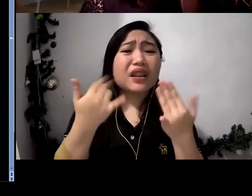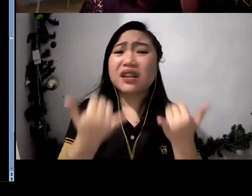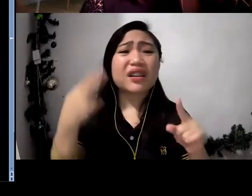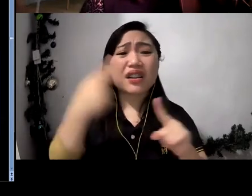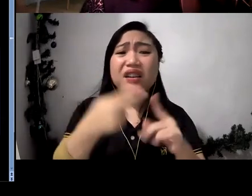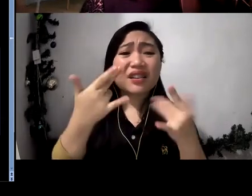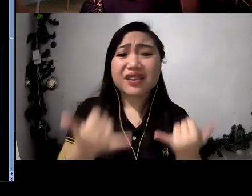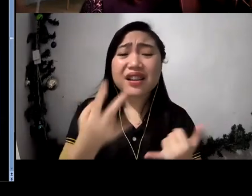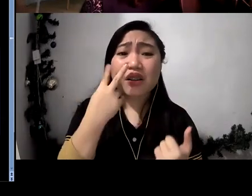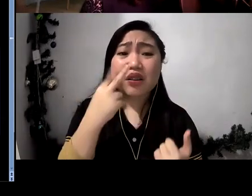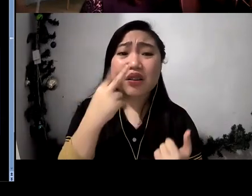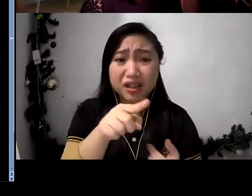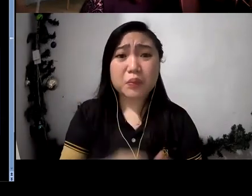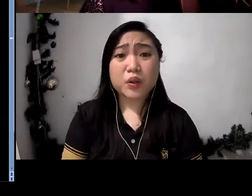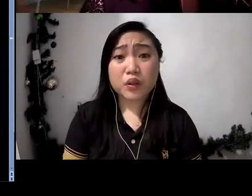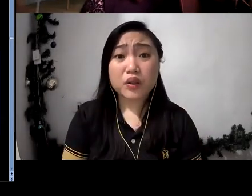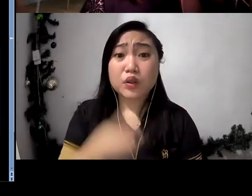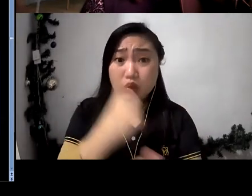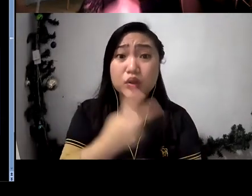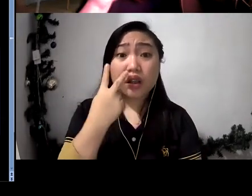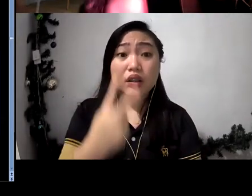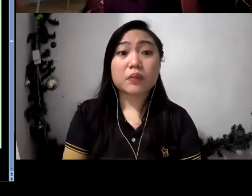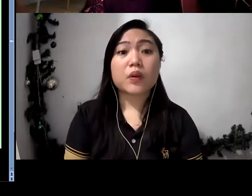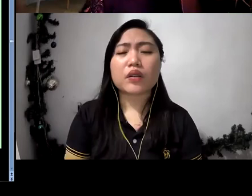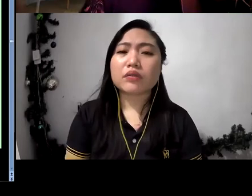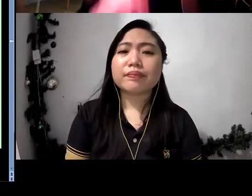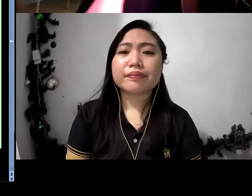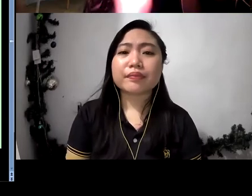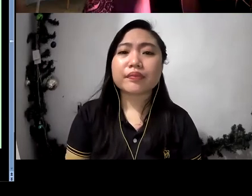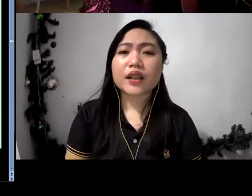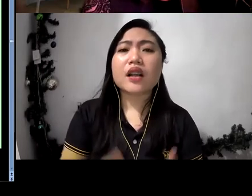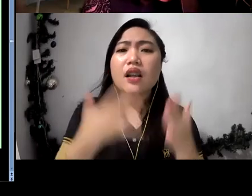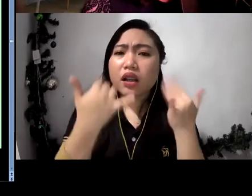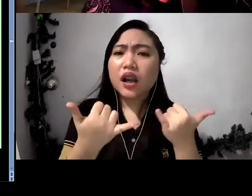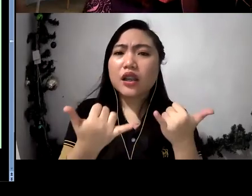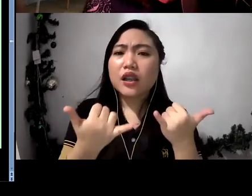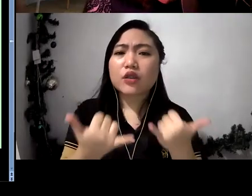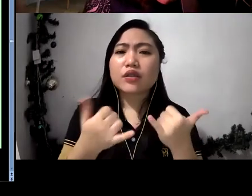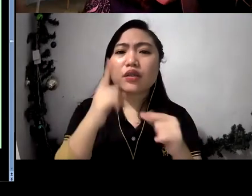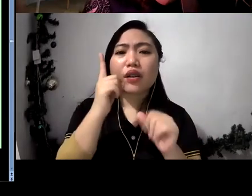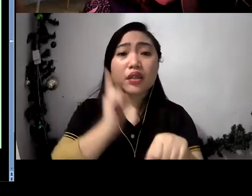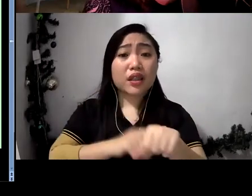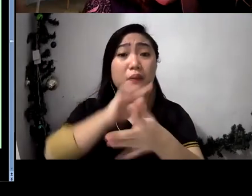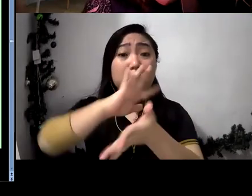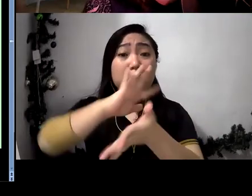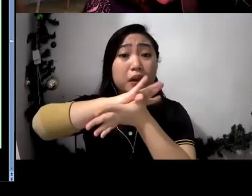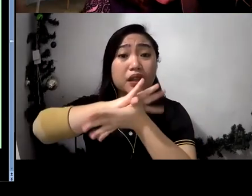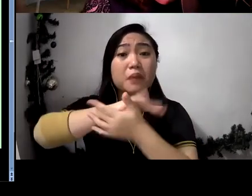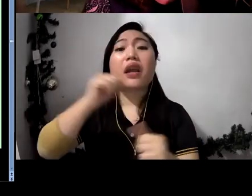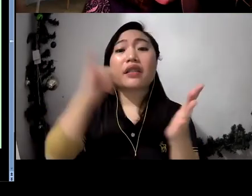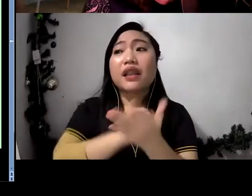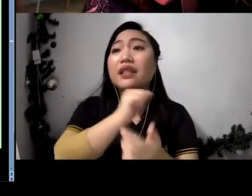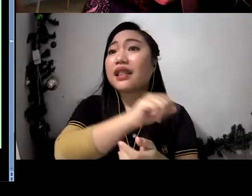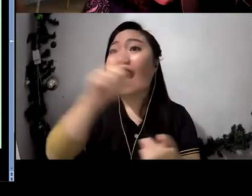natin, nananatili sa ating lipunan? So let's have a little question, ano? Ngayon pong pandemic period na lahat kayo ay,